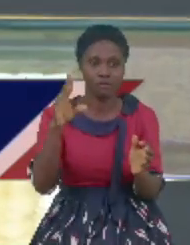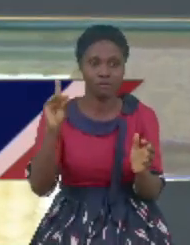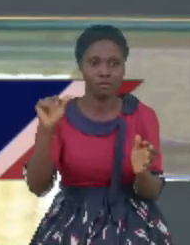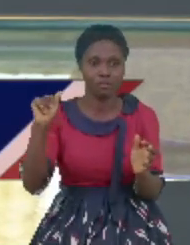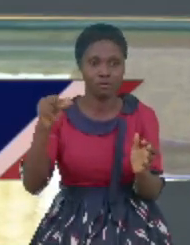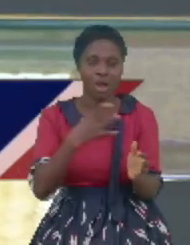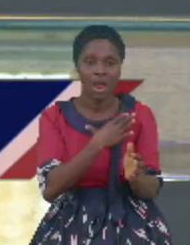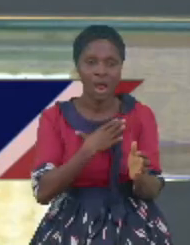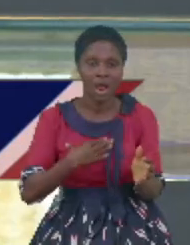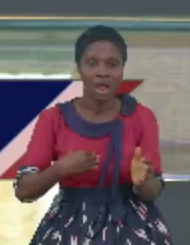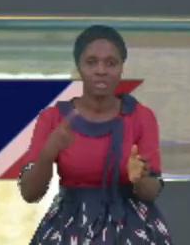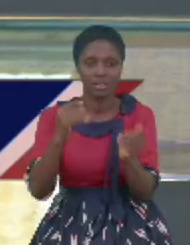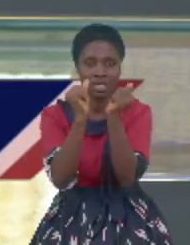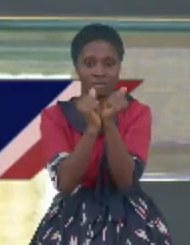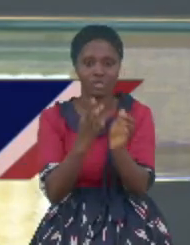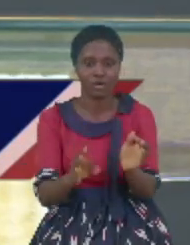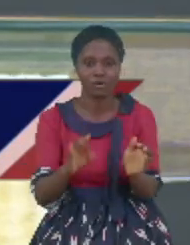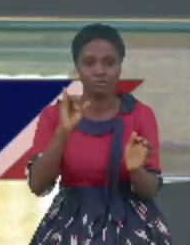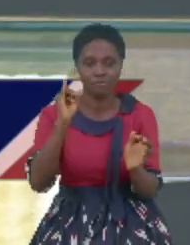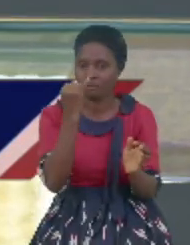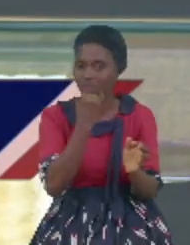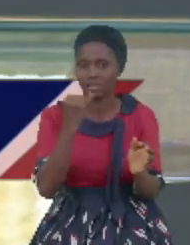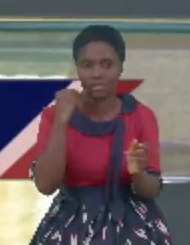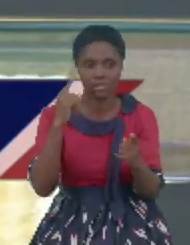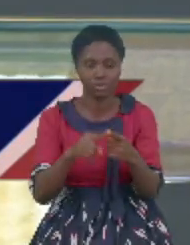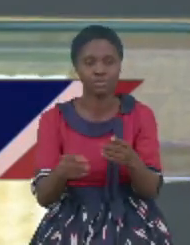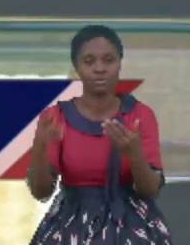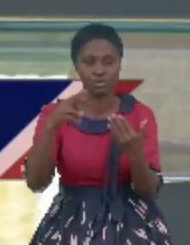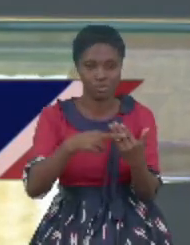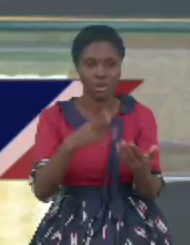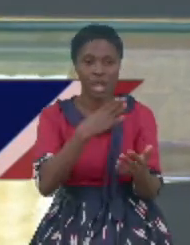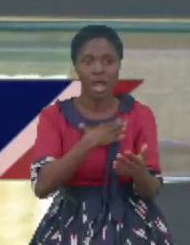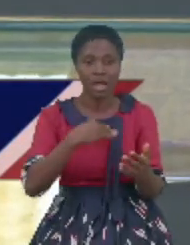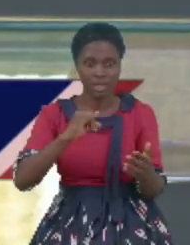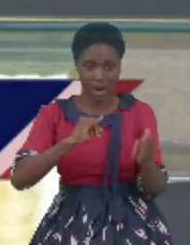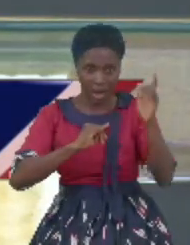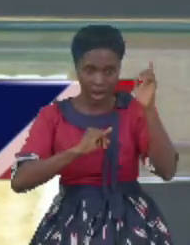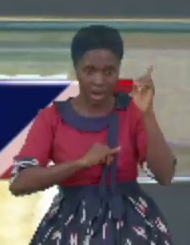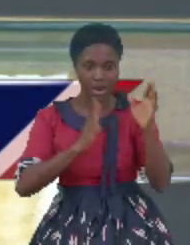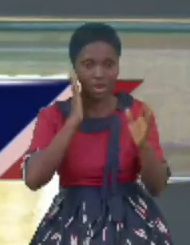de Juda et les captifs d'Israël et je les